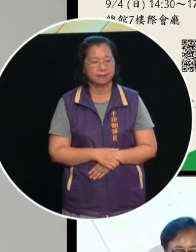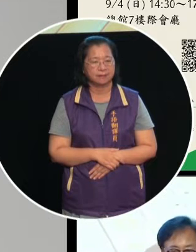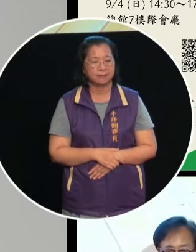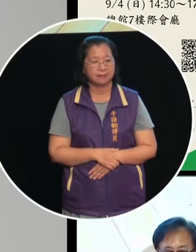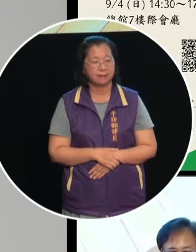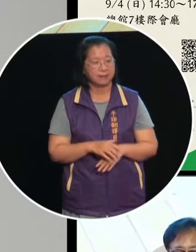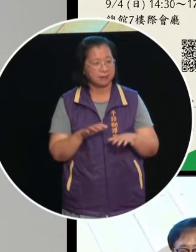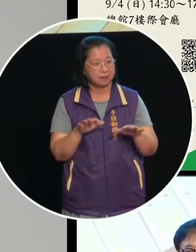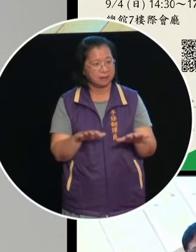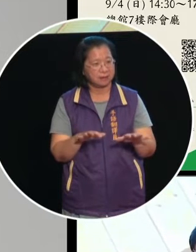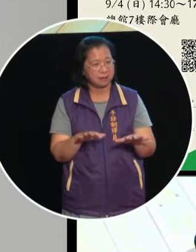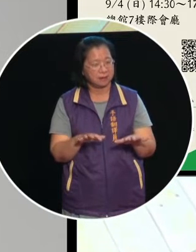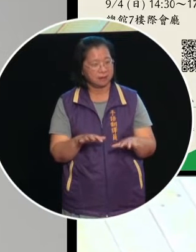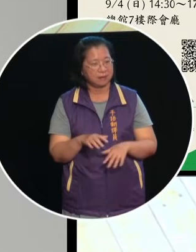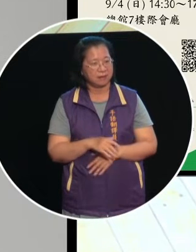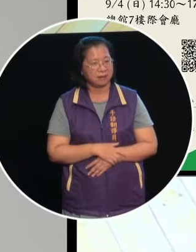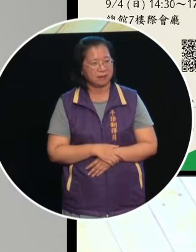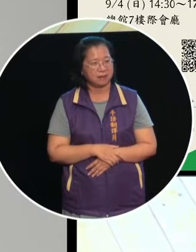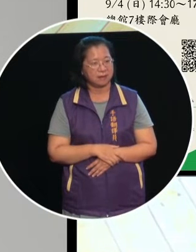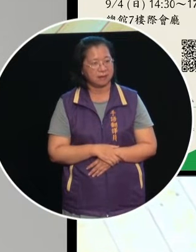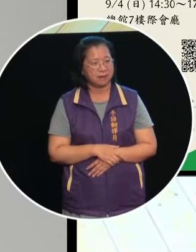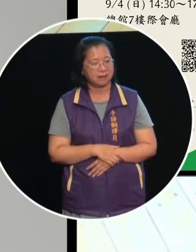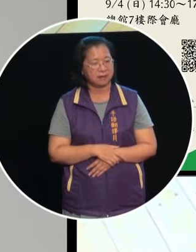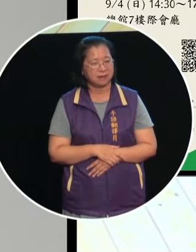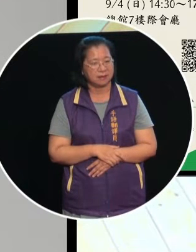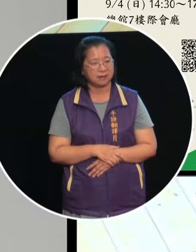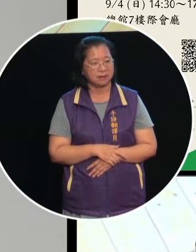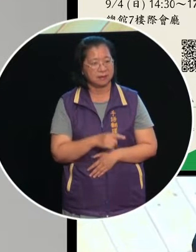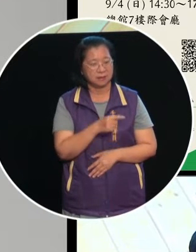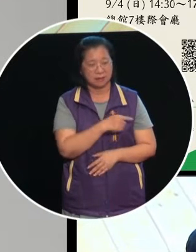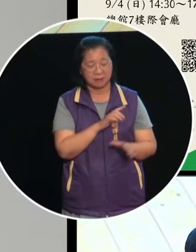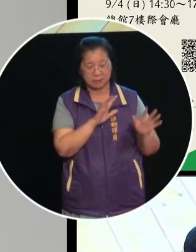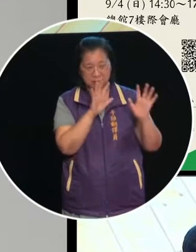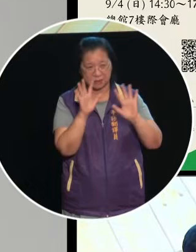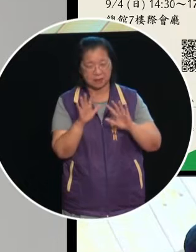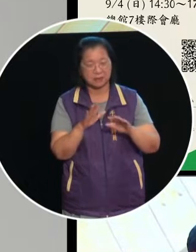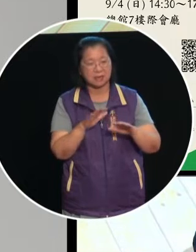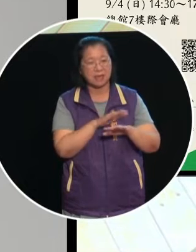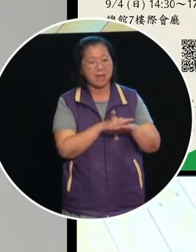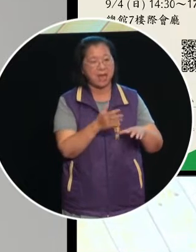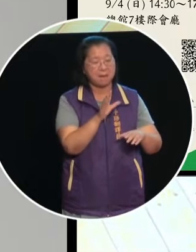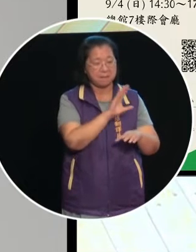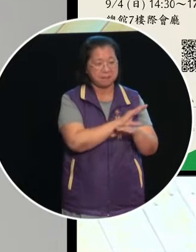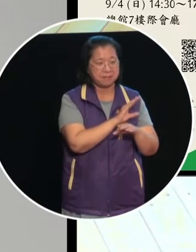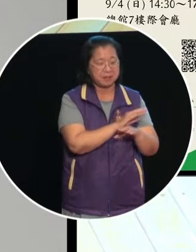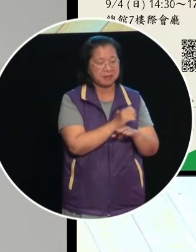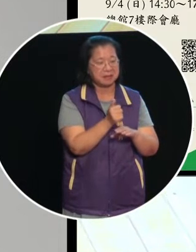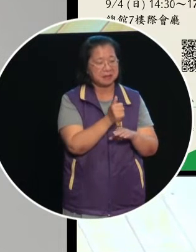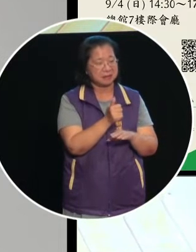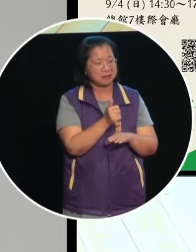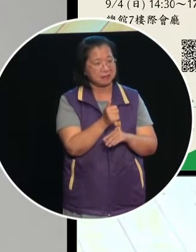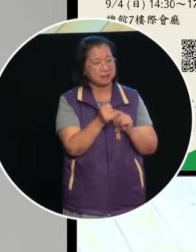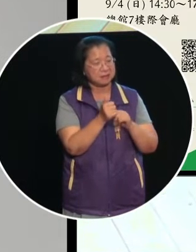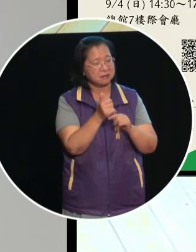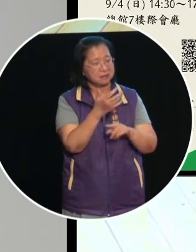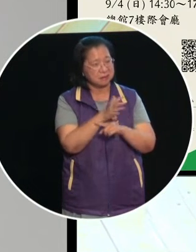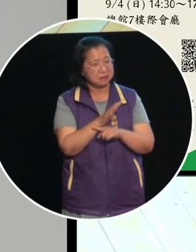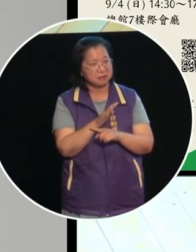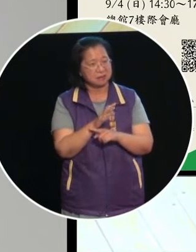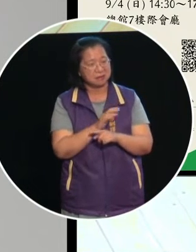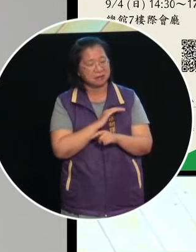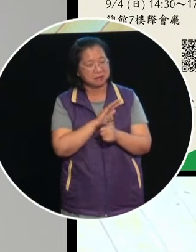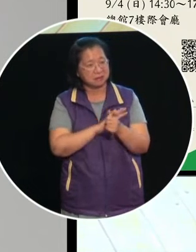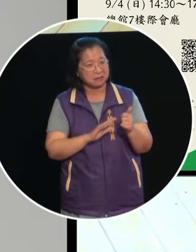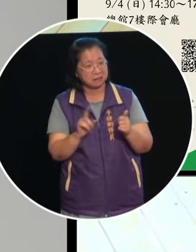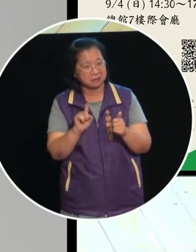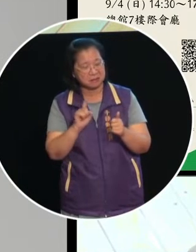今天这个部分开始进入一个今天的主题，安倍先生过世后对日本的政治和日台关系、台日关系下